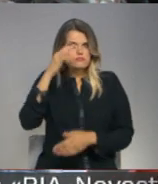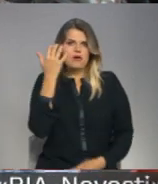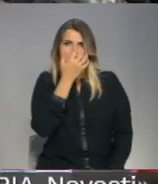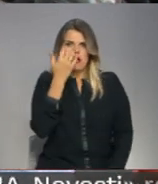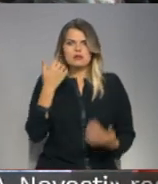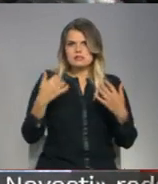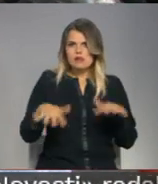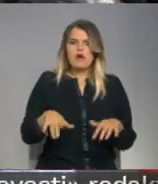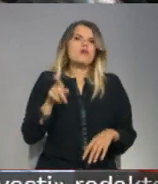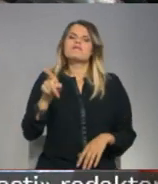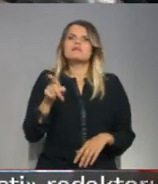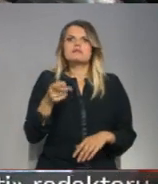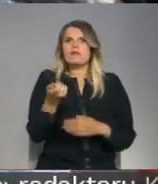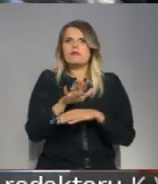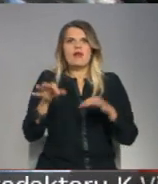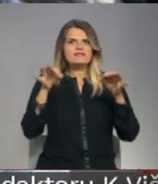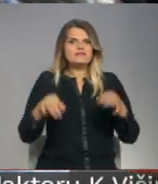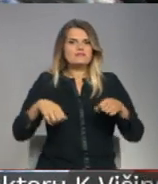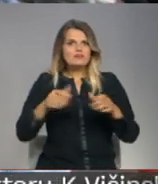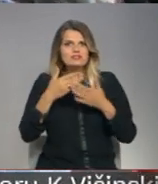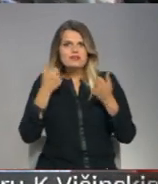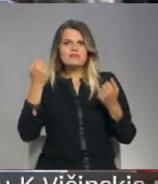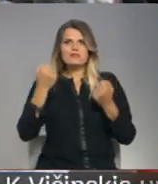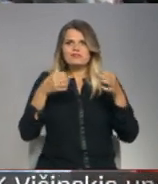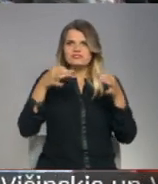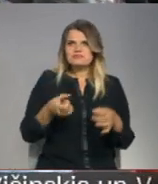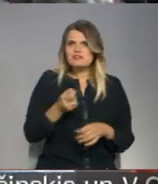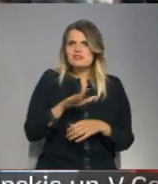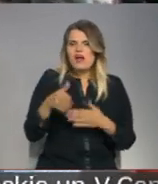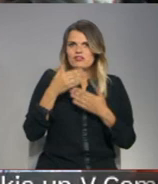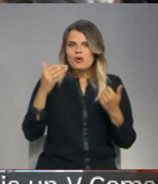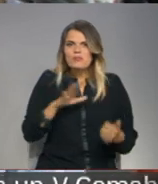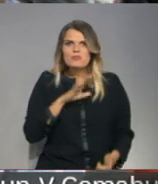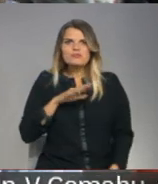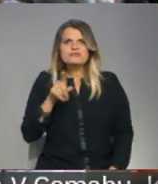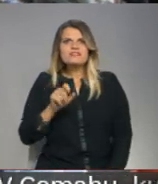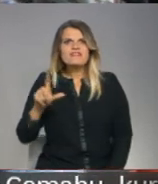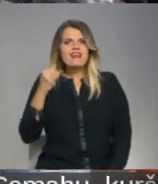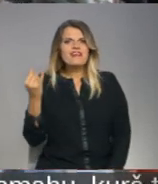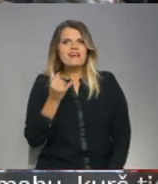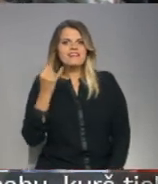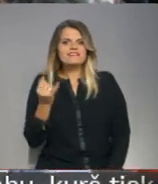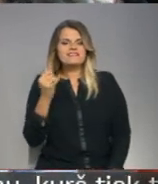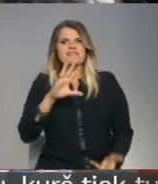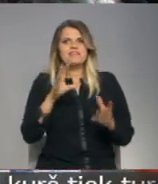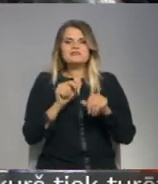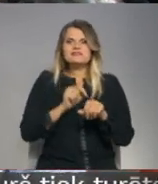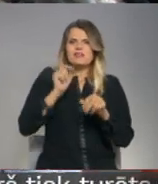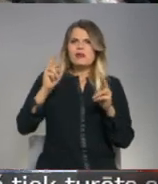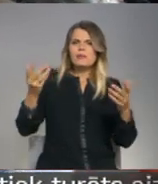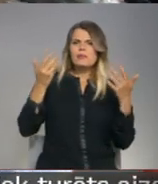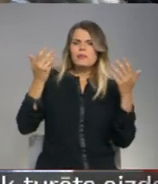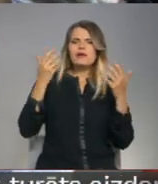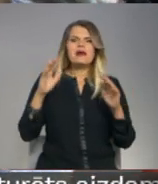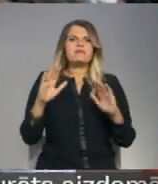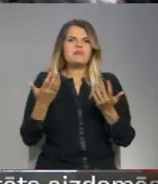neredzīgi, vairedzīgi. Viņiem nekad nav bijuši moču tiesības, mašīnas tiesības. Viņiem vairāk interesē tieši tā vispārējā sajūta.